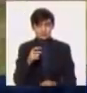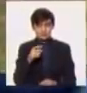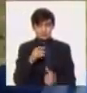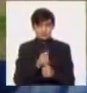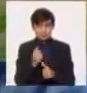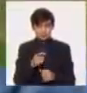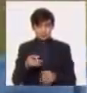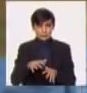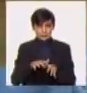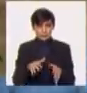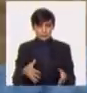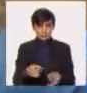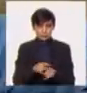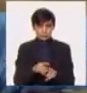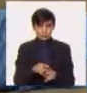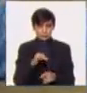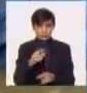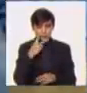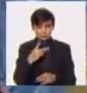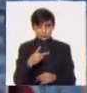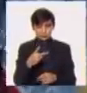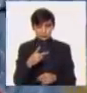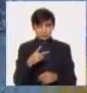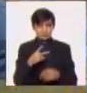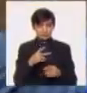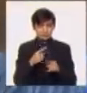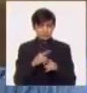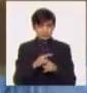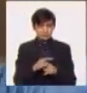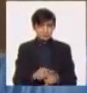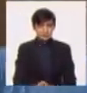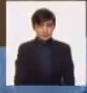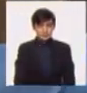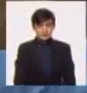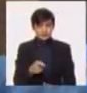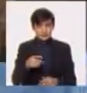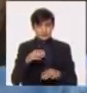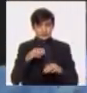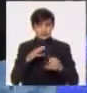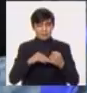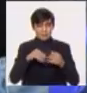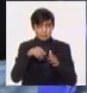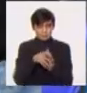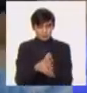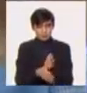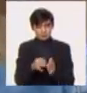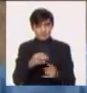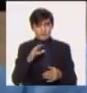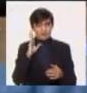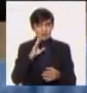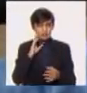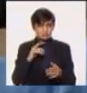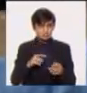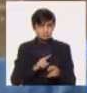міне. Мына сыңып жатыр, мына су міне жер жерінде жатыр. Жердің астында сыңып жатыр. Суға барып қосылып